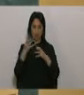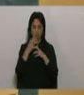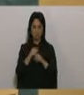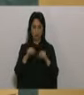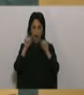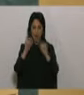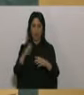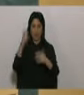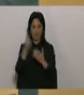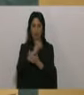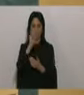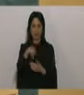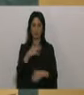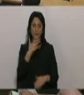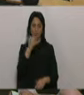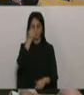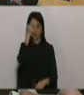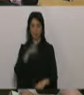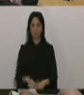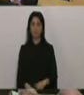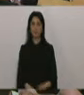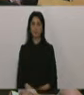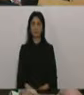აქაც გავიმარჯვებთ. დიდი მადლობა.